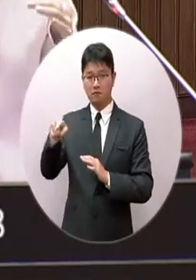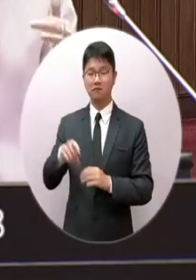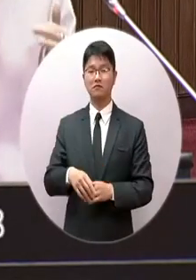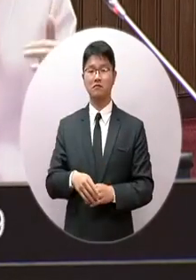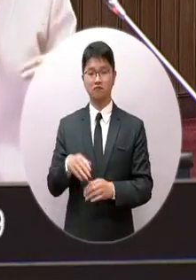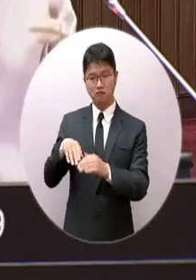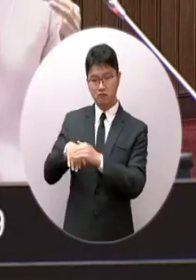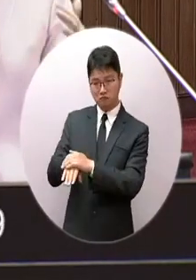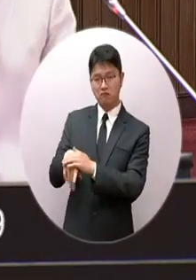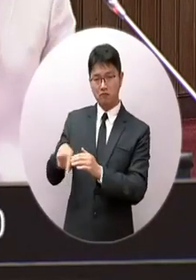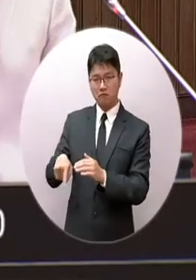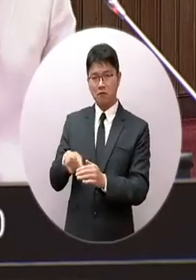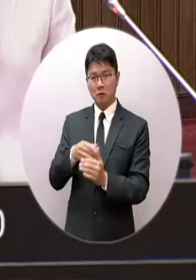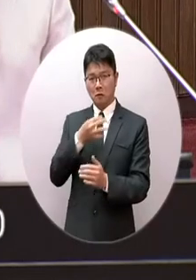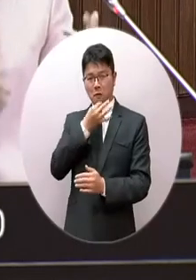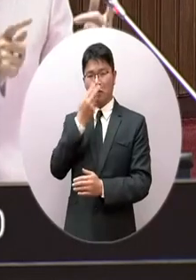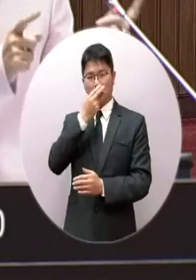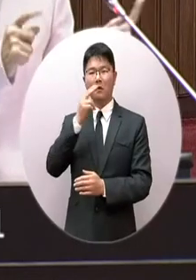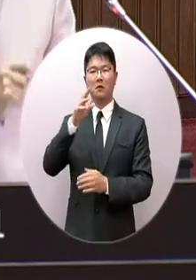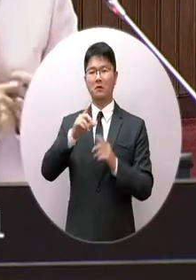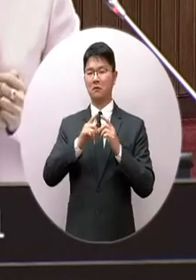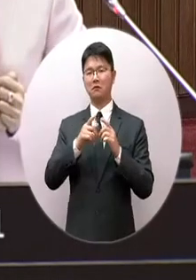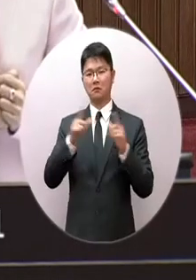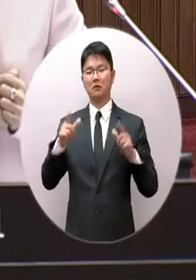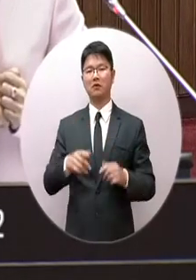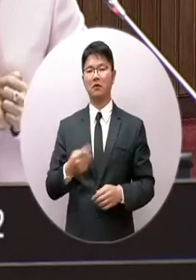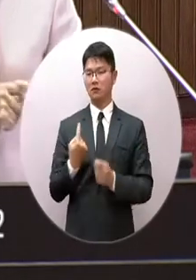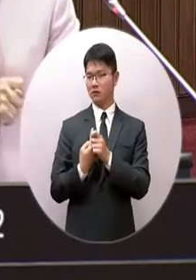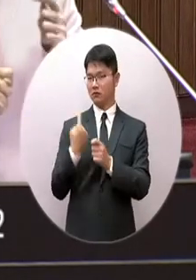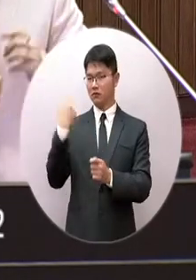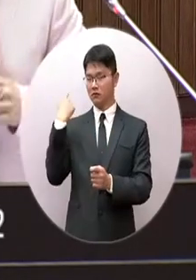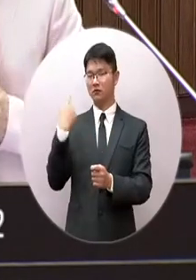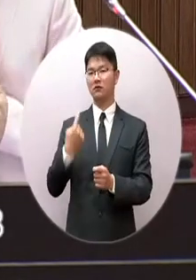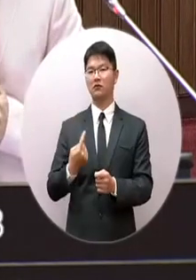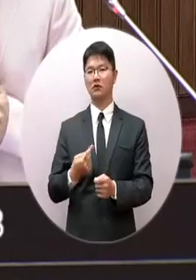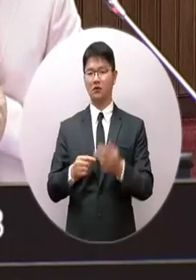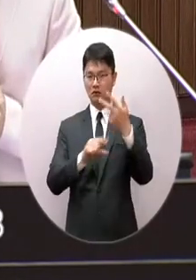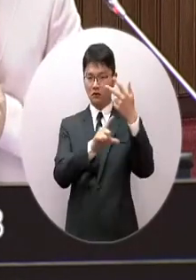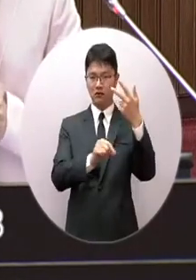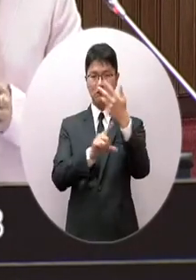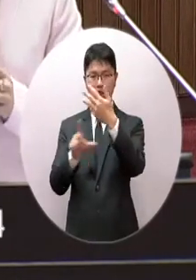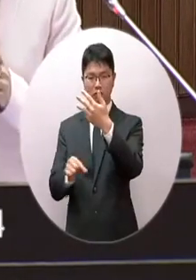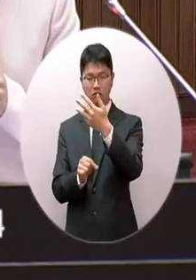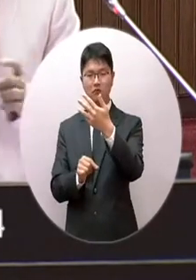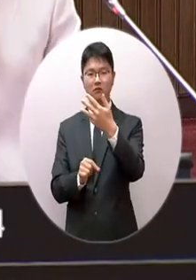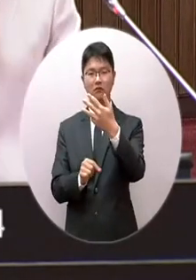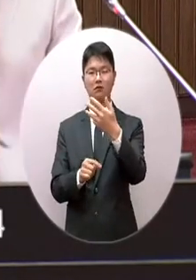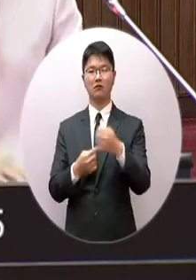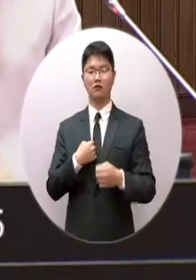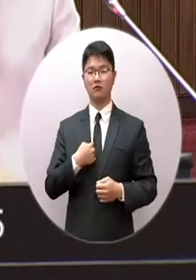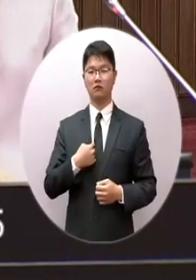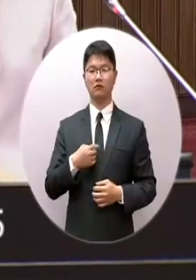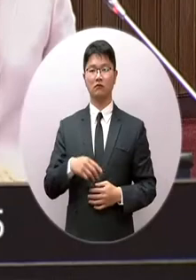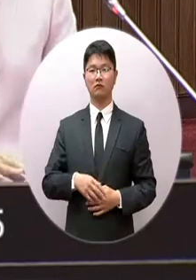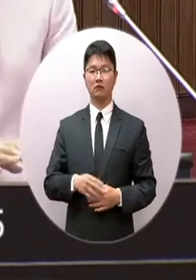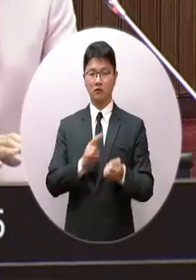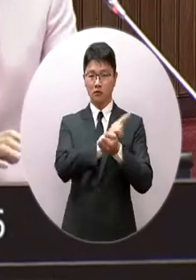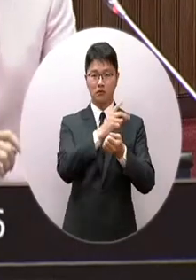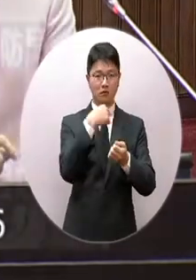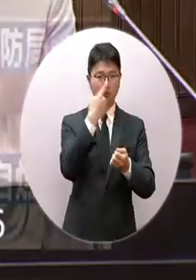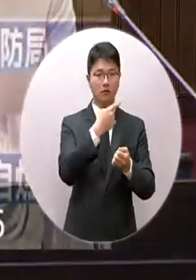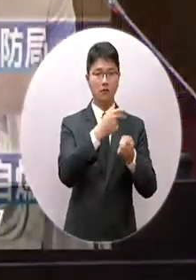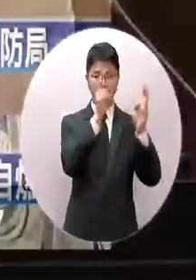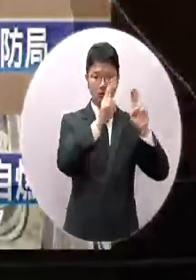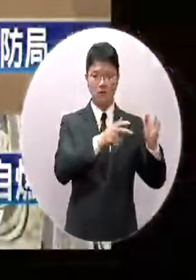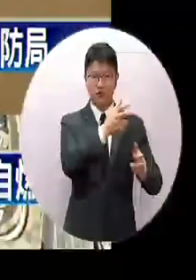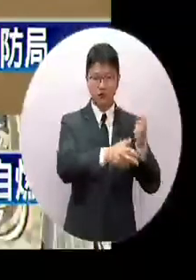时候的危险就很大了，包括我们去年的时候。去年这个7、8月的时候，我们的林口火